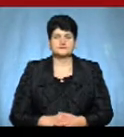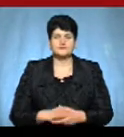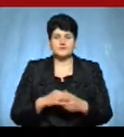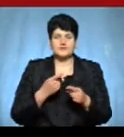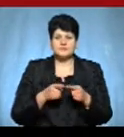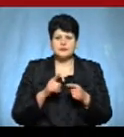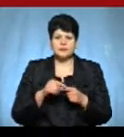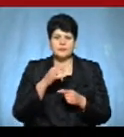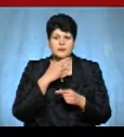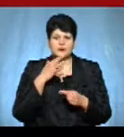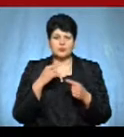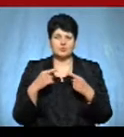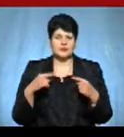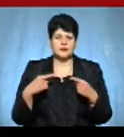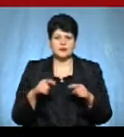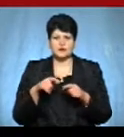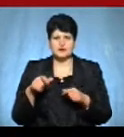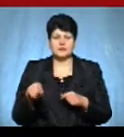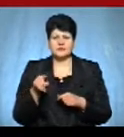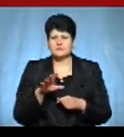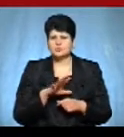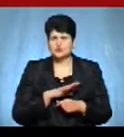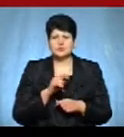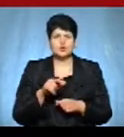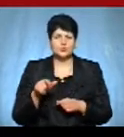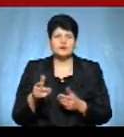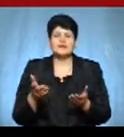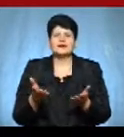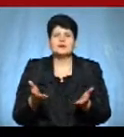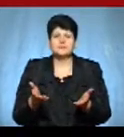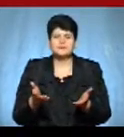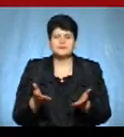Протидія об'єднала дуже багатьох різних людей. Там були люди, які